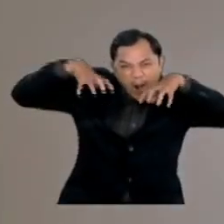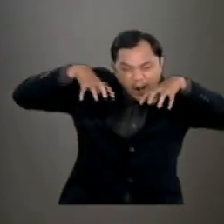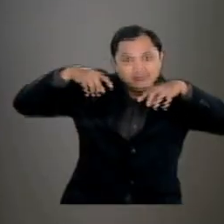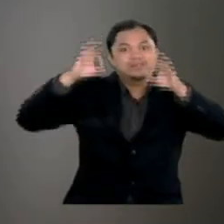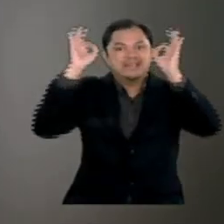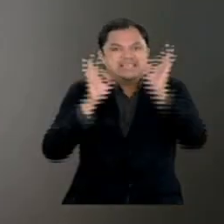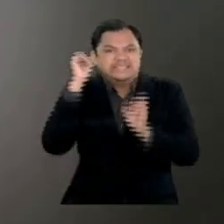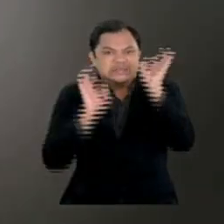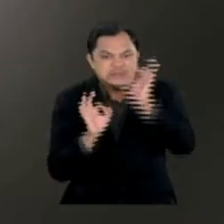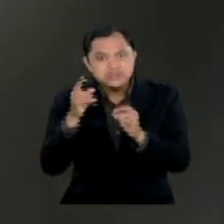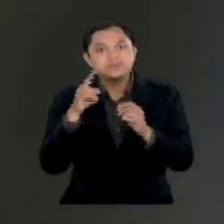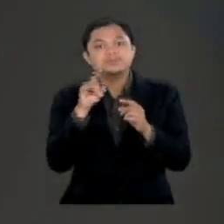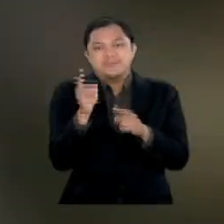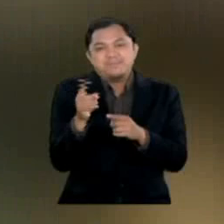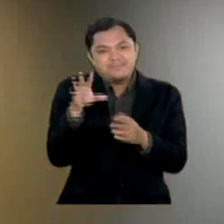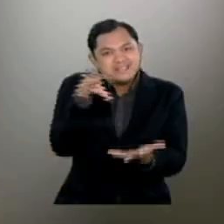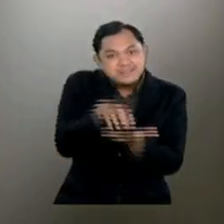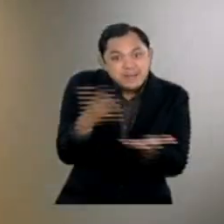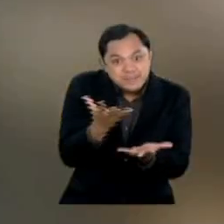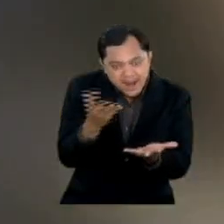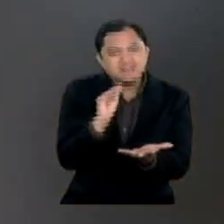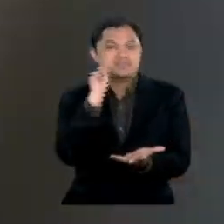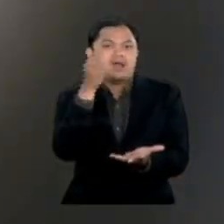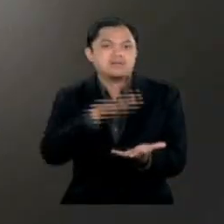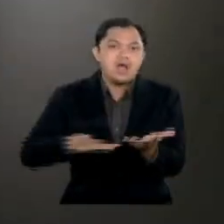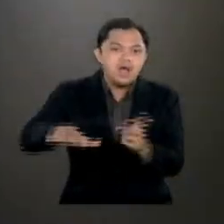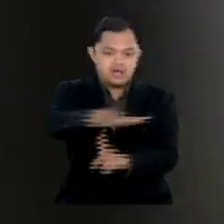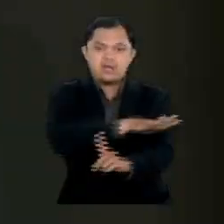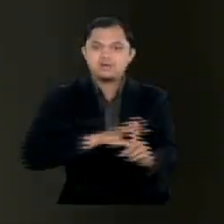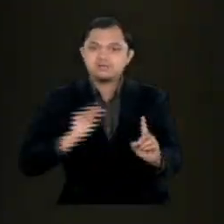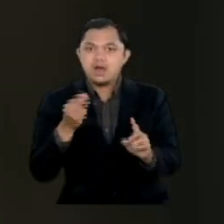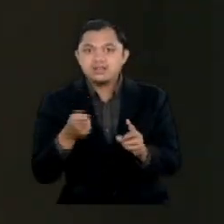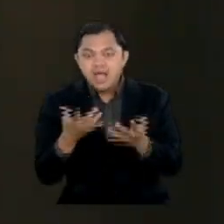berpotensi terjadi di Jakarta dan sekitarnya dalam beberapa hari ke depan.